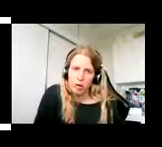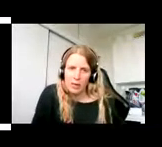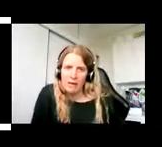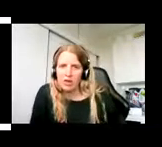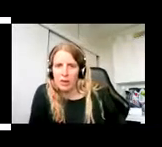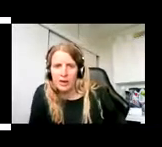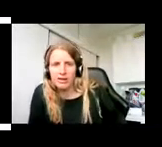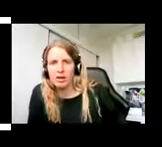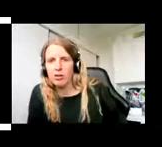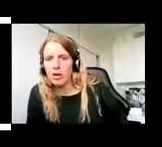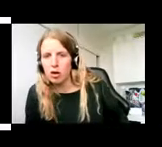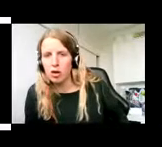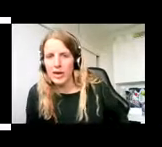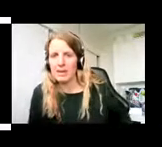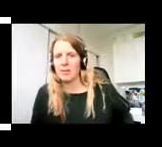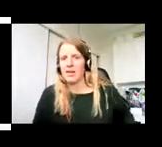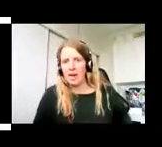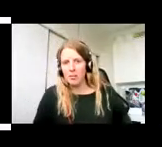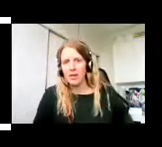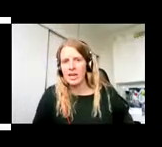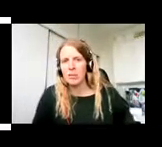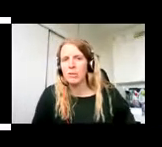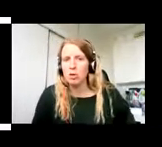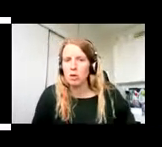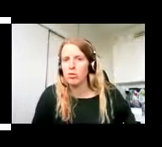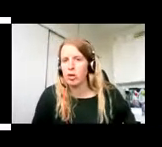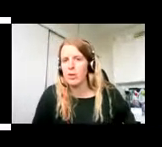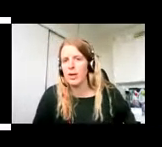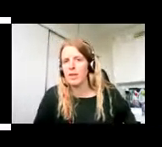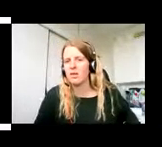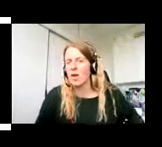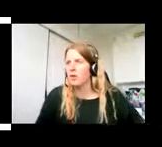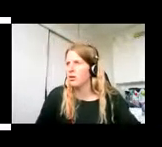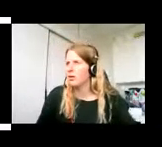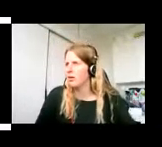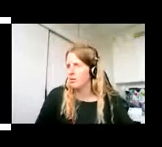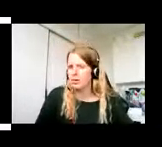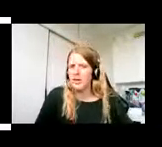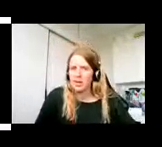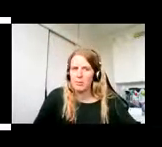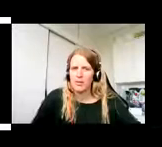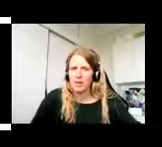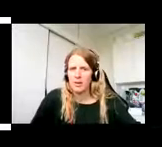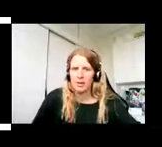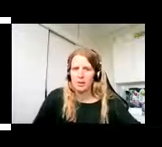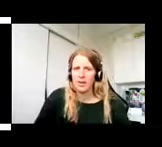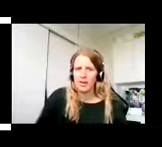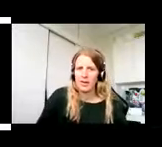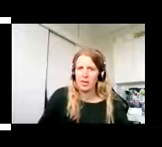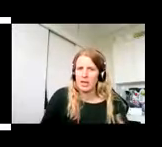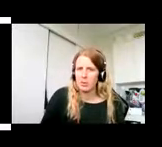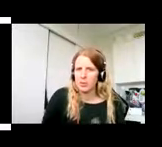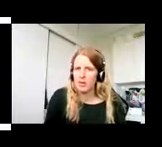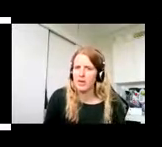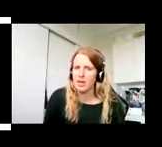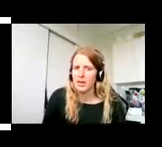externe workshopgevers werkt, dan kunnen die ook hun eigen materiaal meenemen, maar moeten ze bijvoorbeeld wel echt de hygiënemaatregelen, de